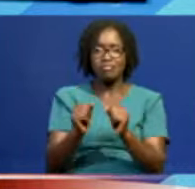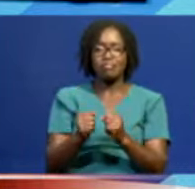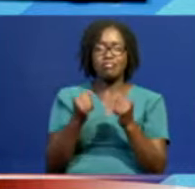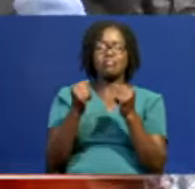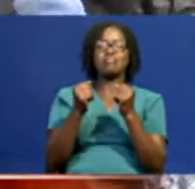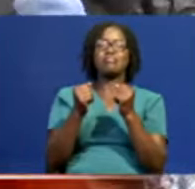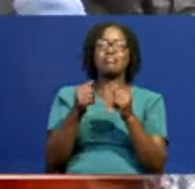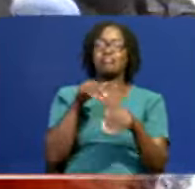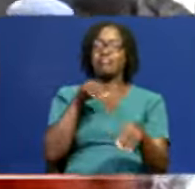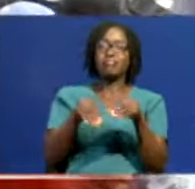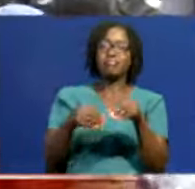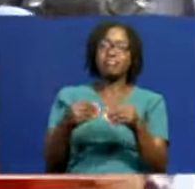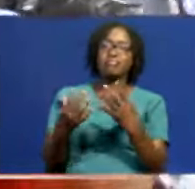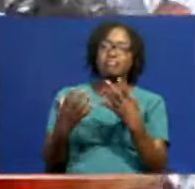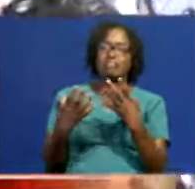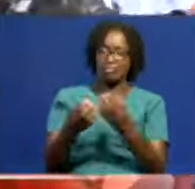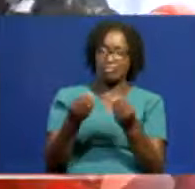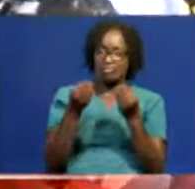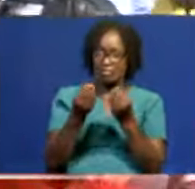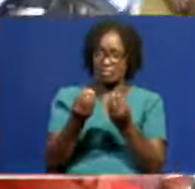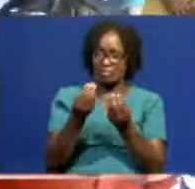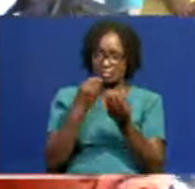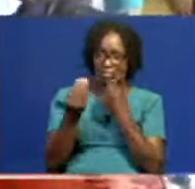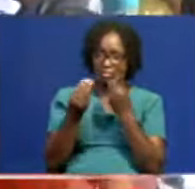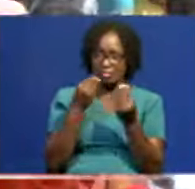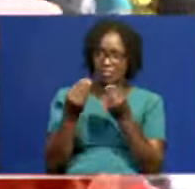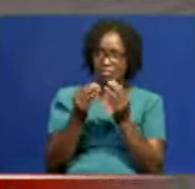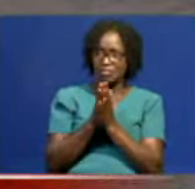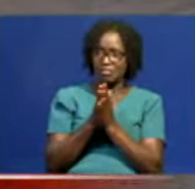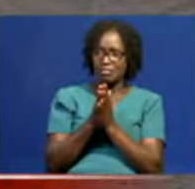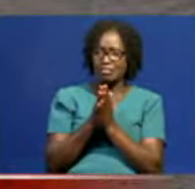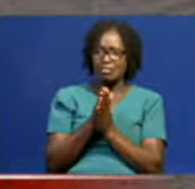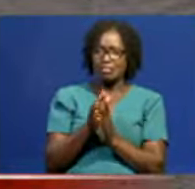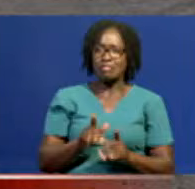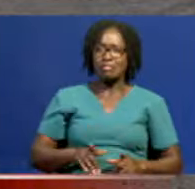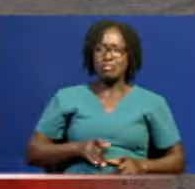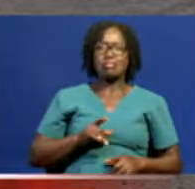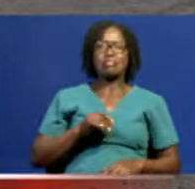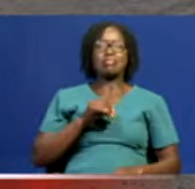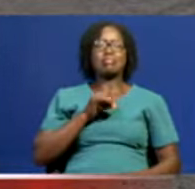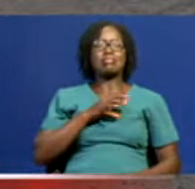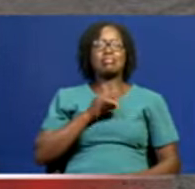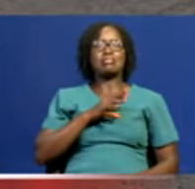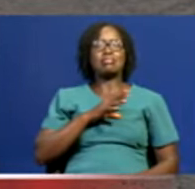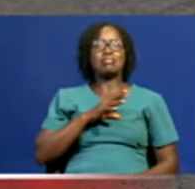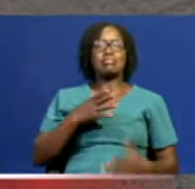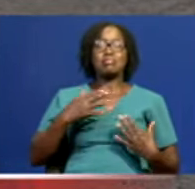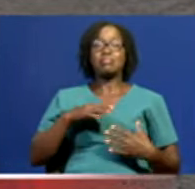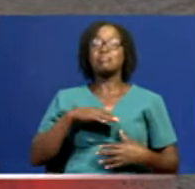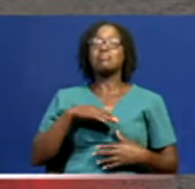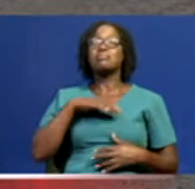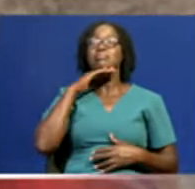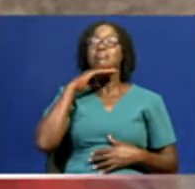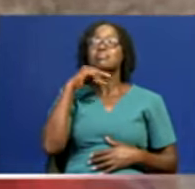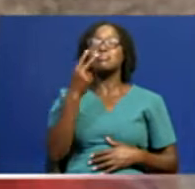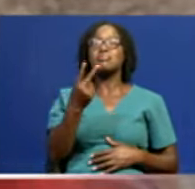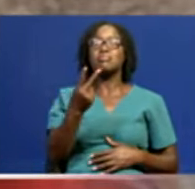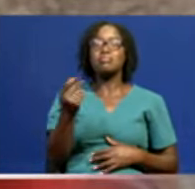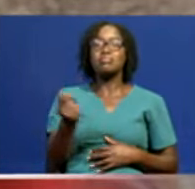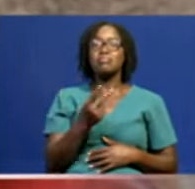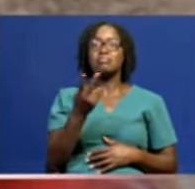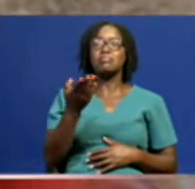urahisi. Wakazi wa hapa wamekuwa wakiishi kwa hofu baada ya vifo vya watu wawili katika muda ya miezi miwili